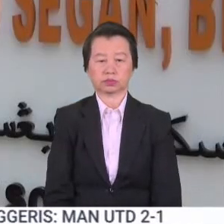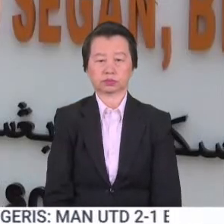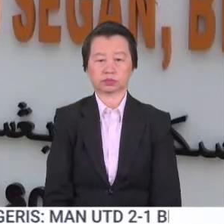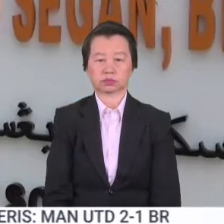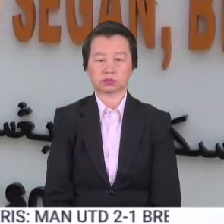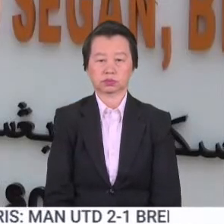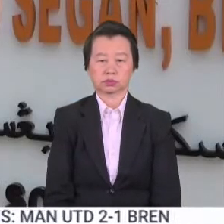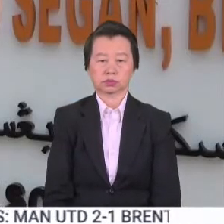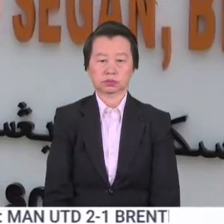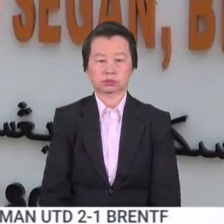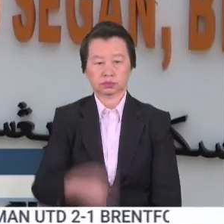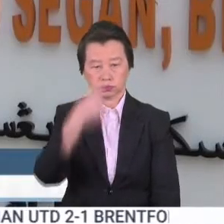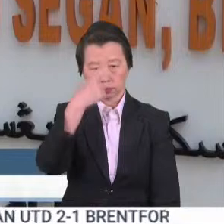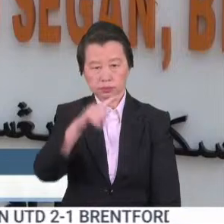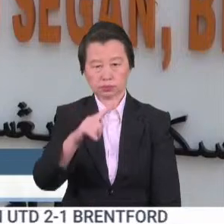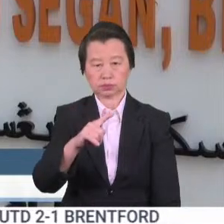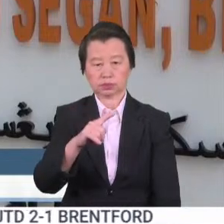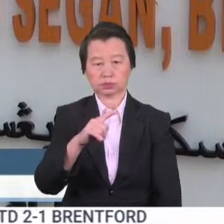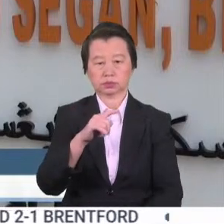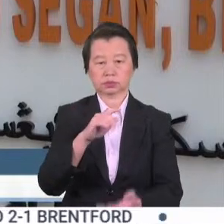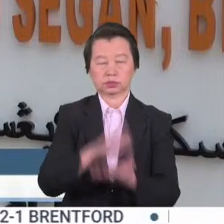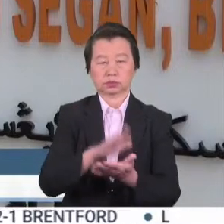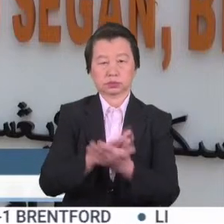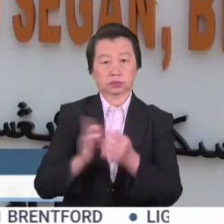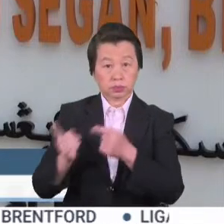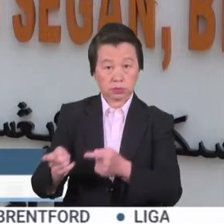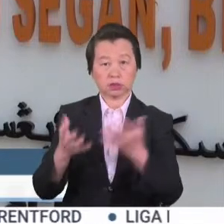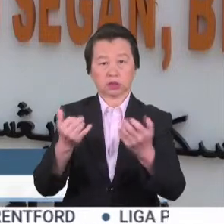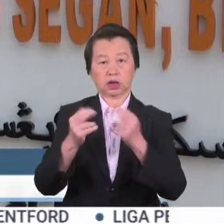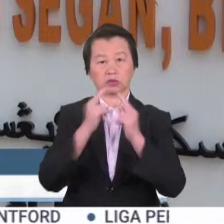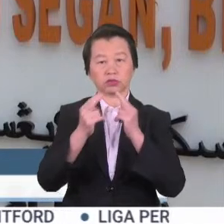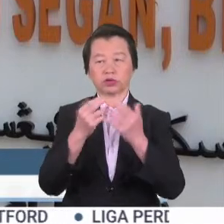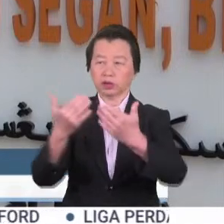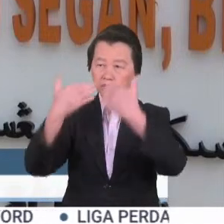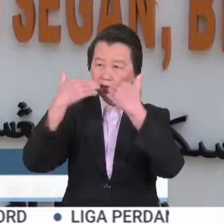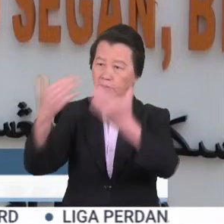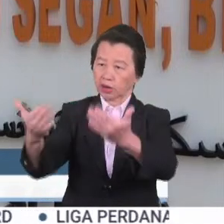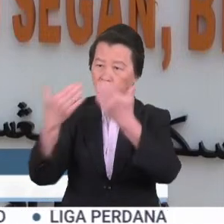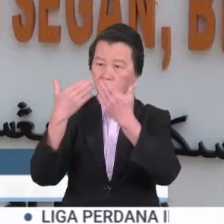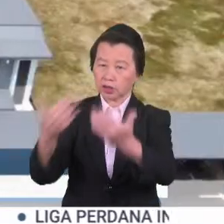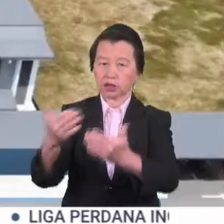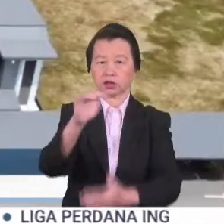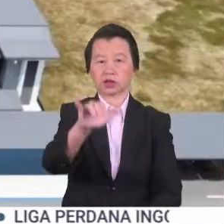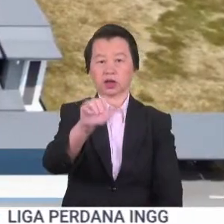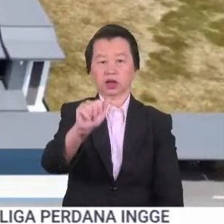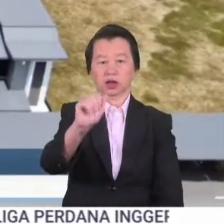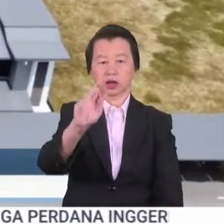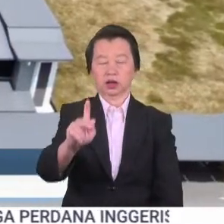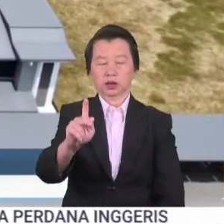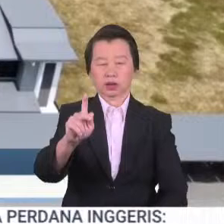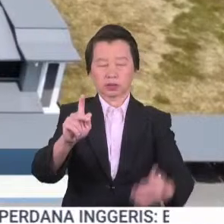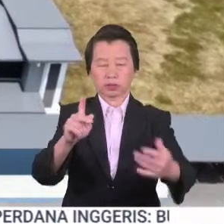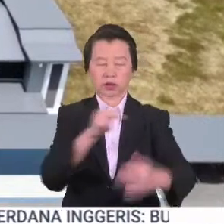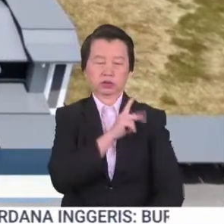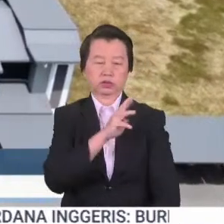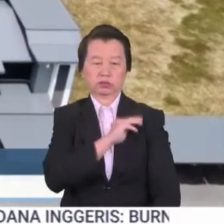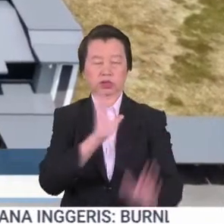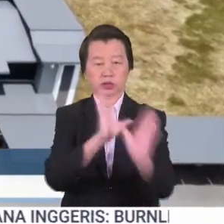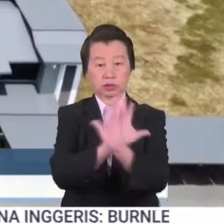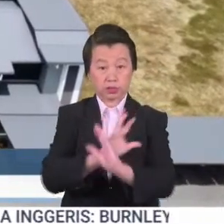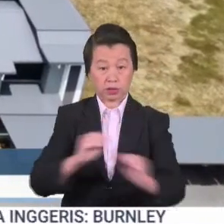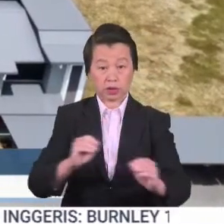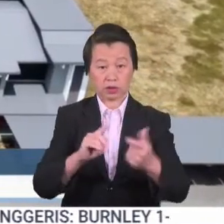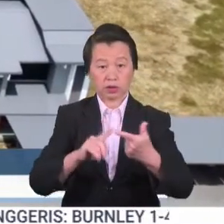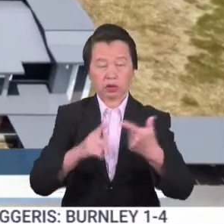jbpm bagi pihak skulu segan Kami ingin mengucapkan ribuan terima kasih kepada yang amat berhormat Premier Sarawak